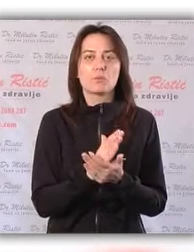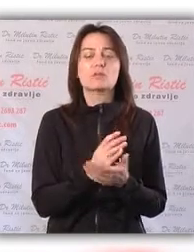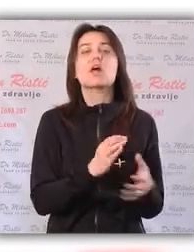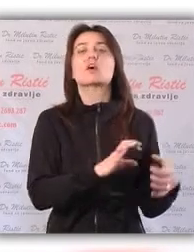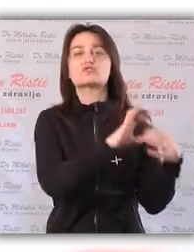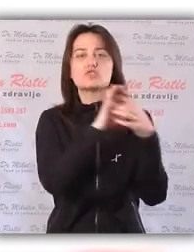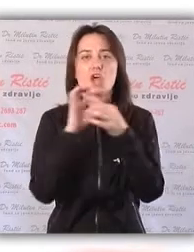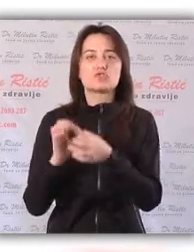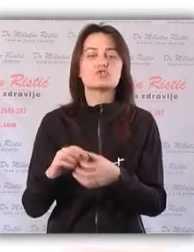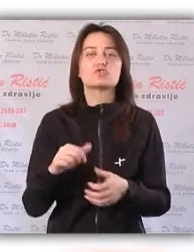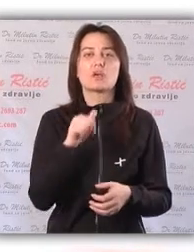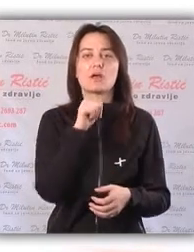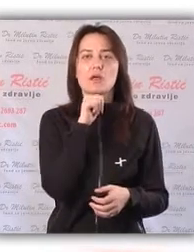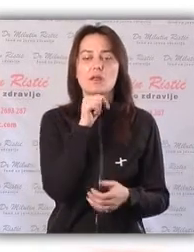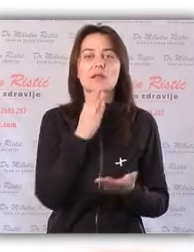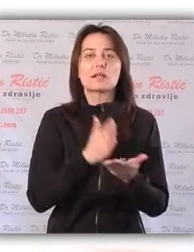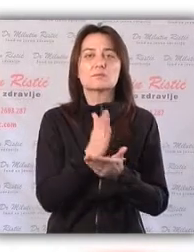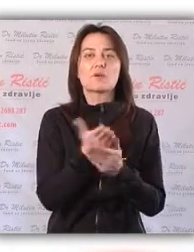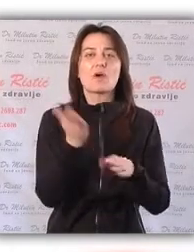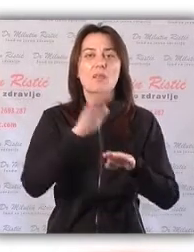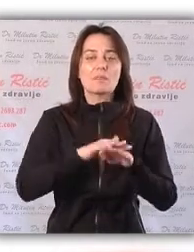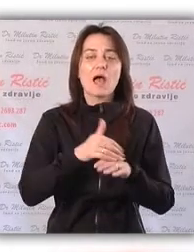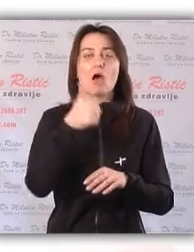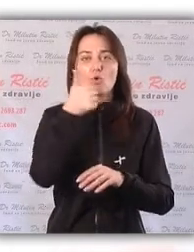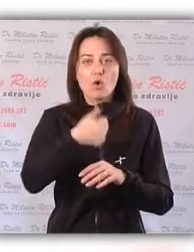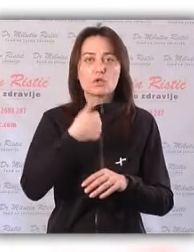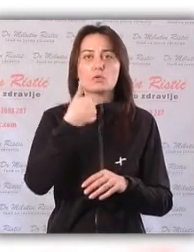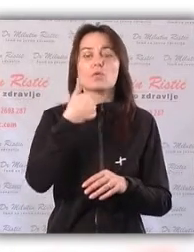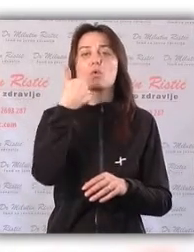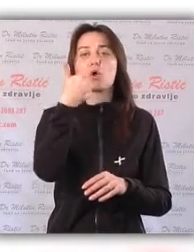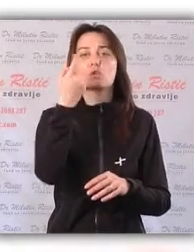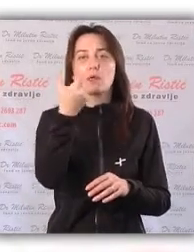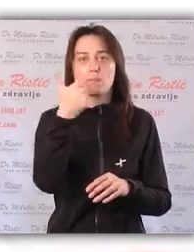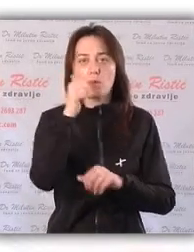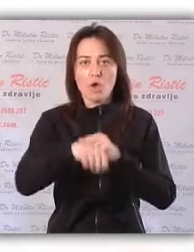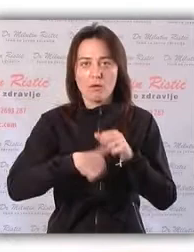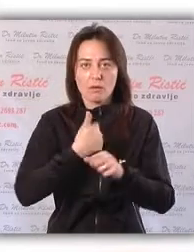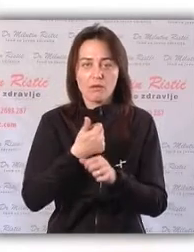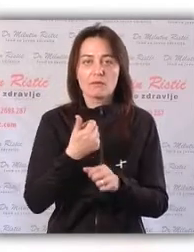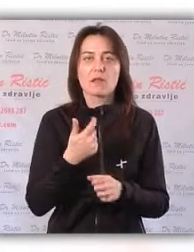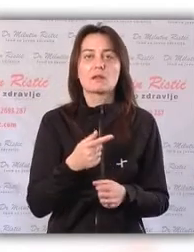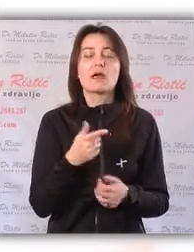da bude češći i da se sprovodi na godinu i po dana.